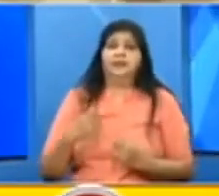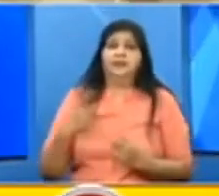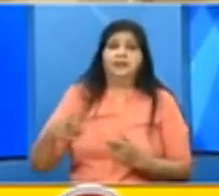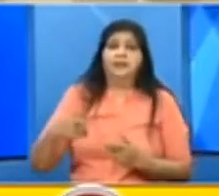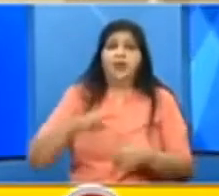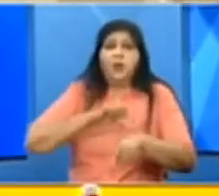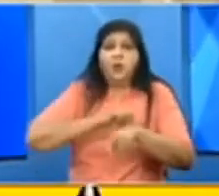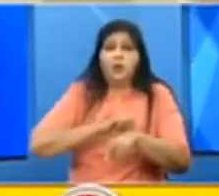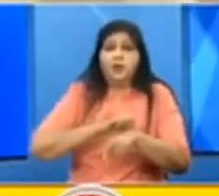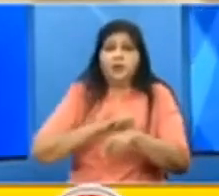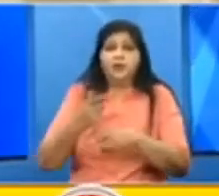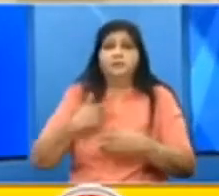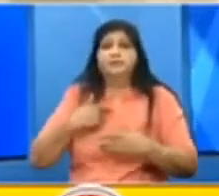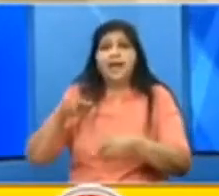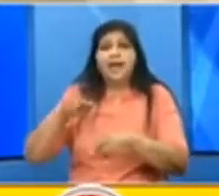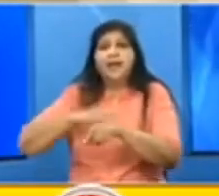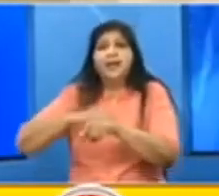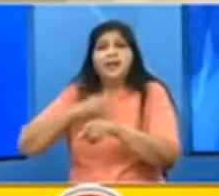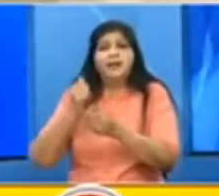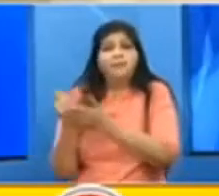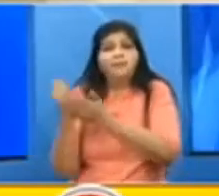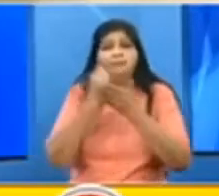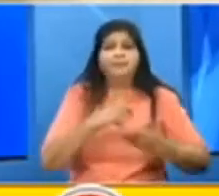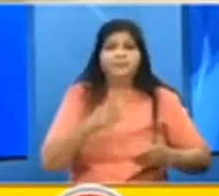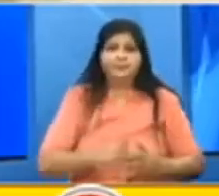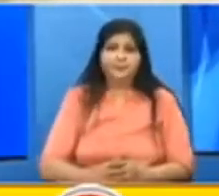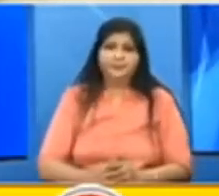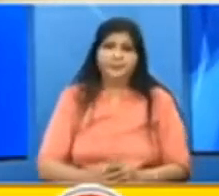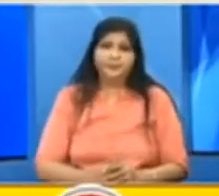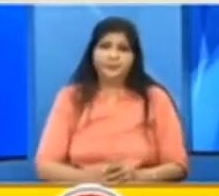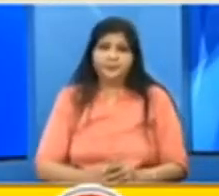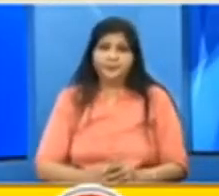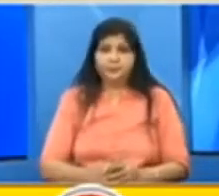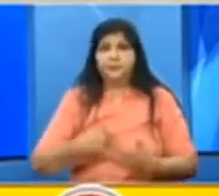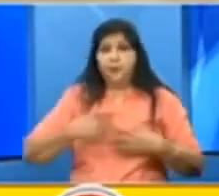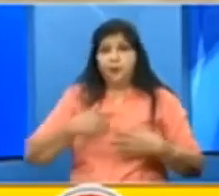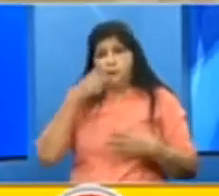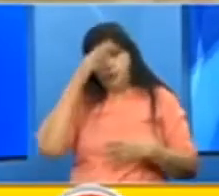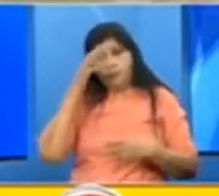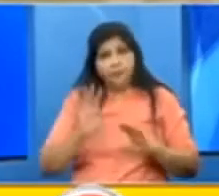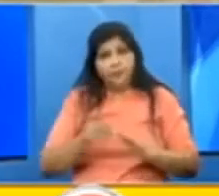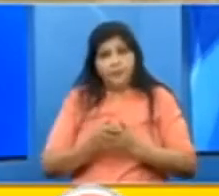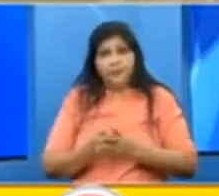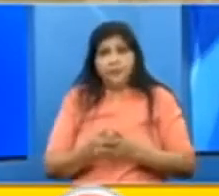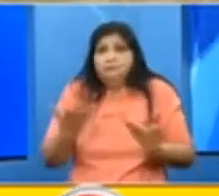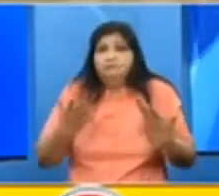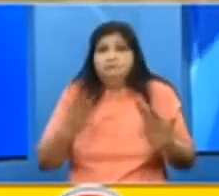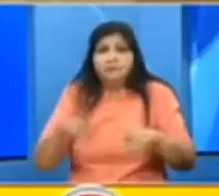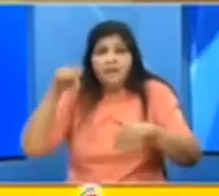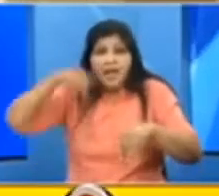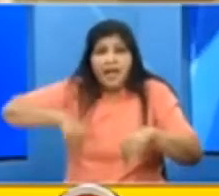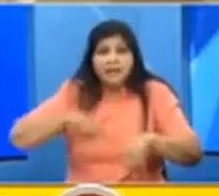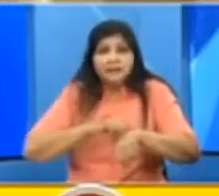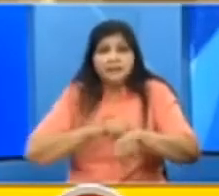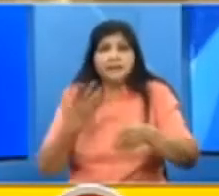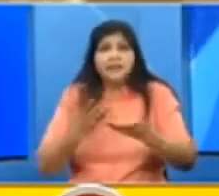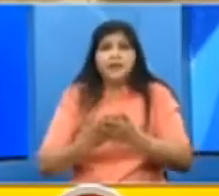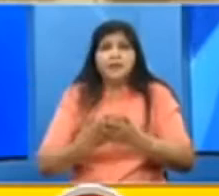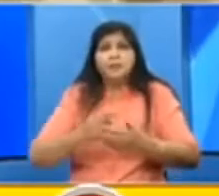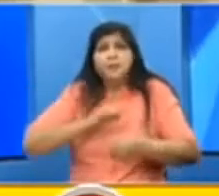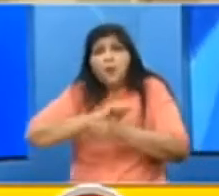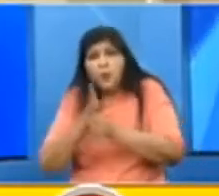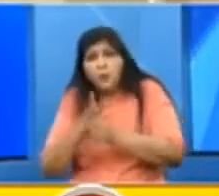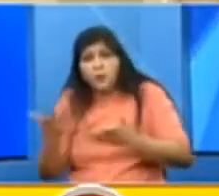जिंदगी लोगों की सेवा में लगी रहती है। यस सर। और खतरा भी रहता है क्योंकि कभी पता नहीं आजकल के जिस प्रकार की बीमारियां